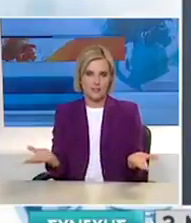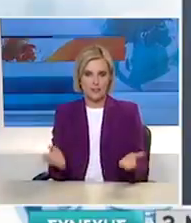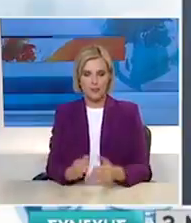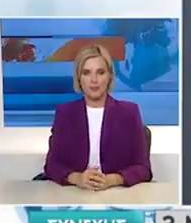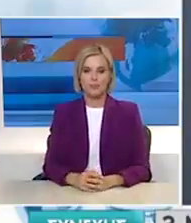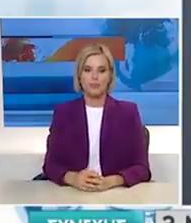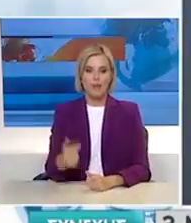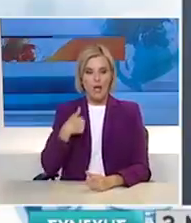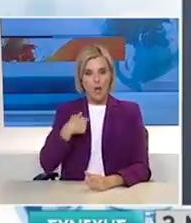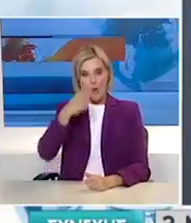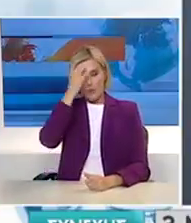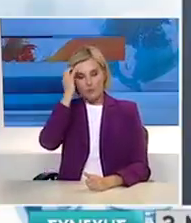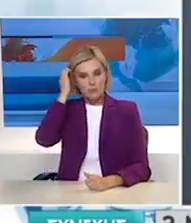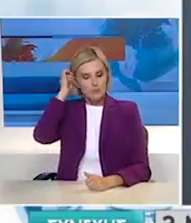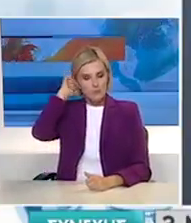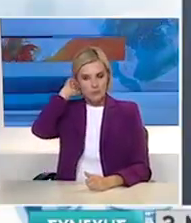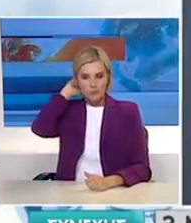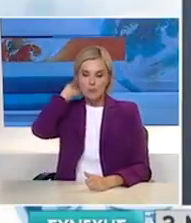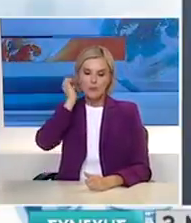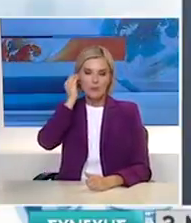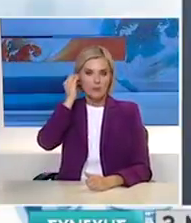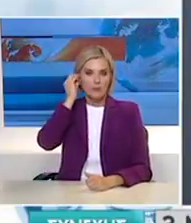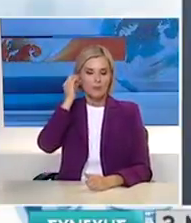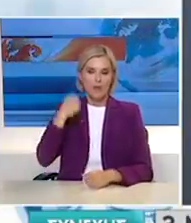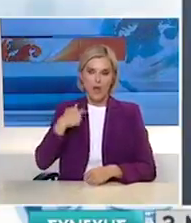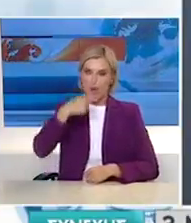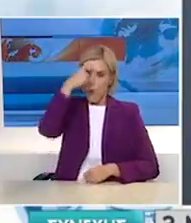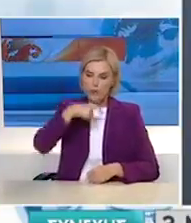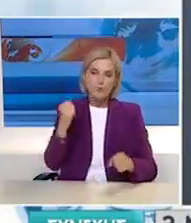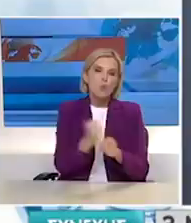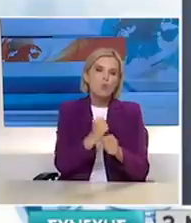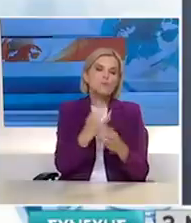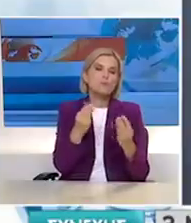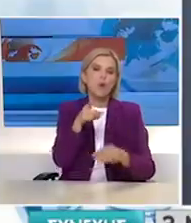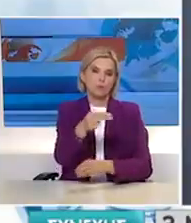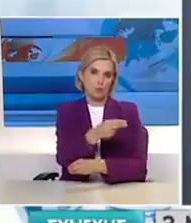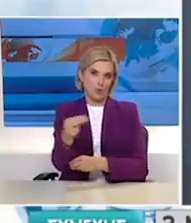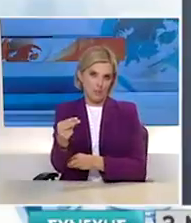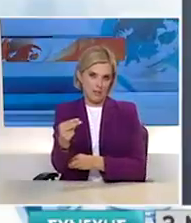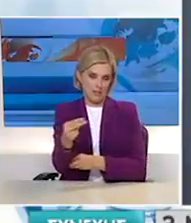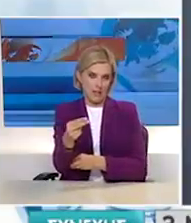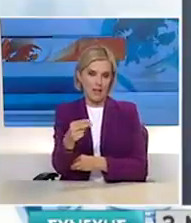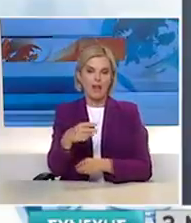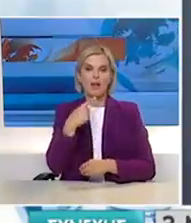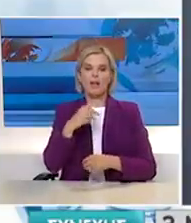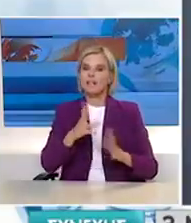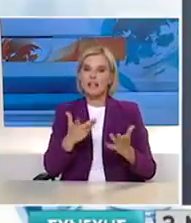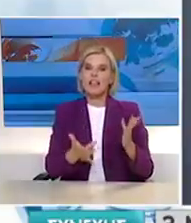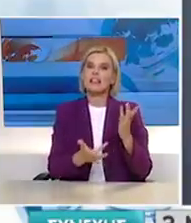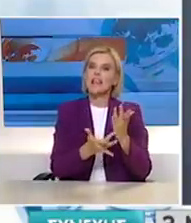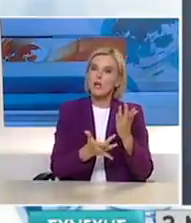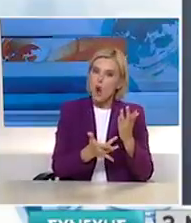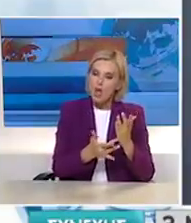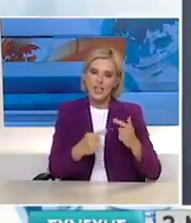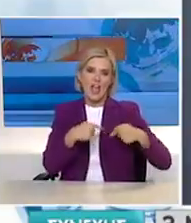ασχοληθεί πάρα πολύ με το ζήτημα αυτό, γιατί είναι ένα ζήτημα που αγγίζει την τεχνολογία, αγγίζει την εθελοντική συμμετοχή των ανθρώπων, αγγίζει τα